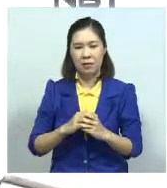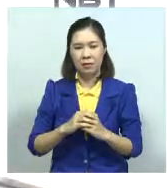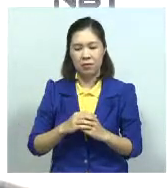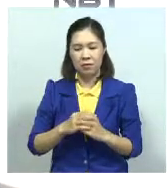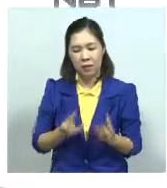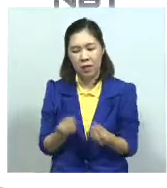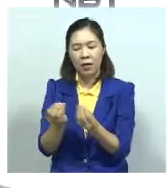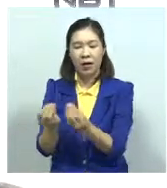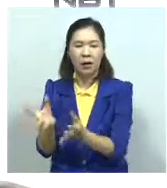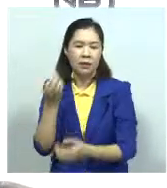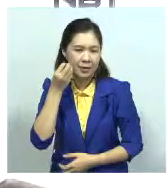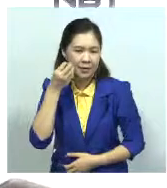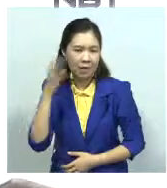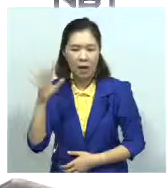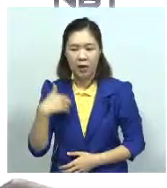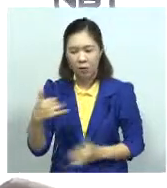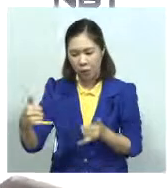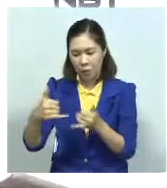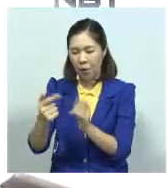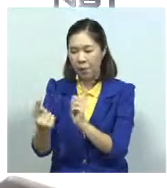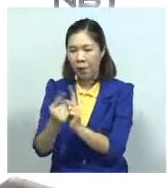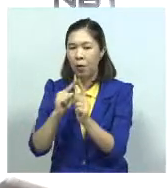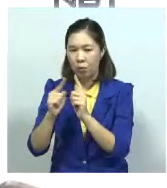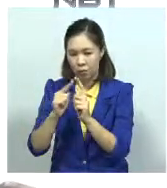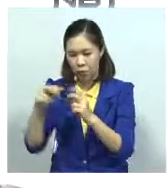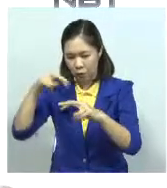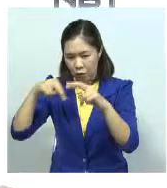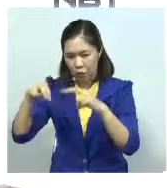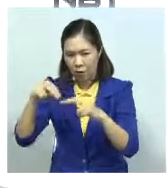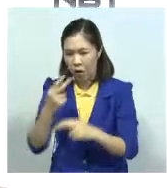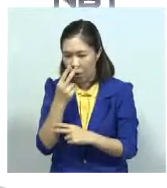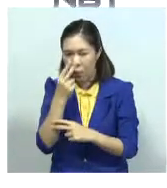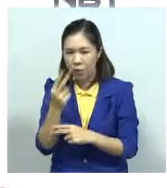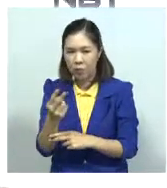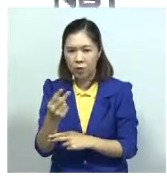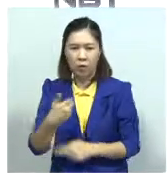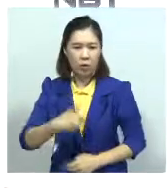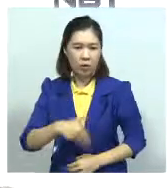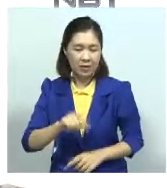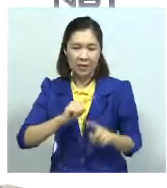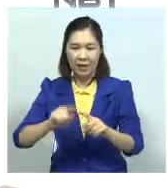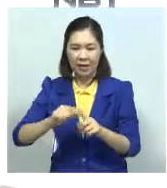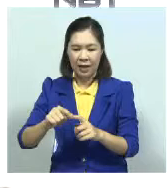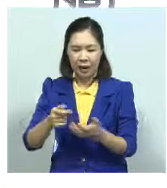ดตามในพื้นที่แต่ว่าเขาต้องหายขาดจริงตรวจปัสสาวะต้องสีขาวแล้วก็ส่วนของ